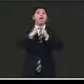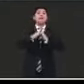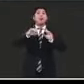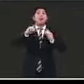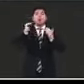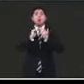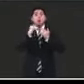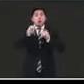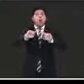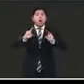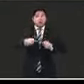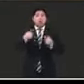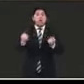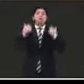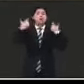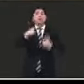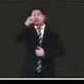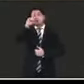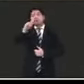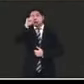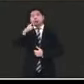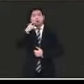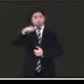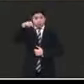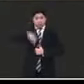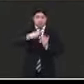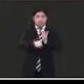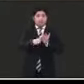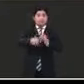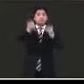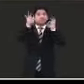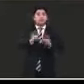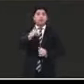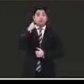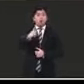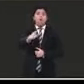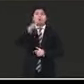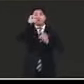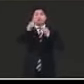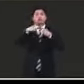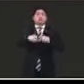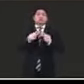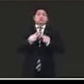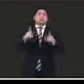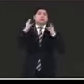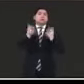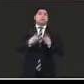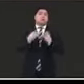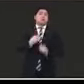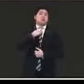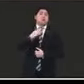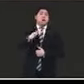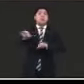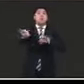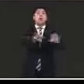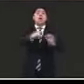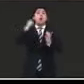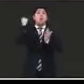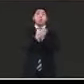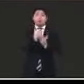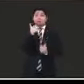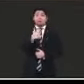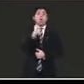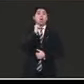ve iş yerlerinin başvuruları bugün itibariyle alınmaya başlandı planları onaylanan